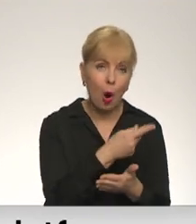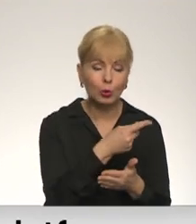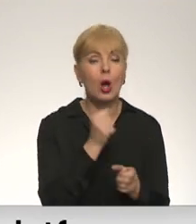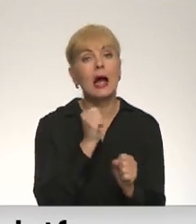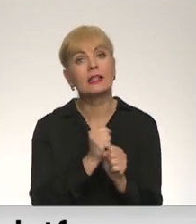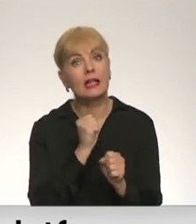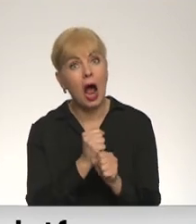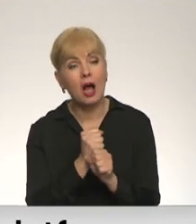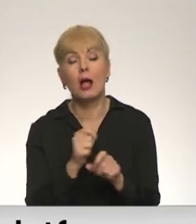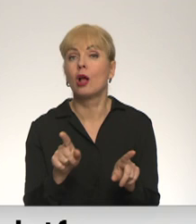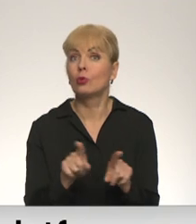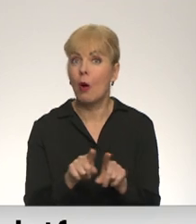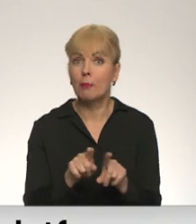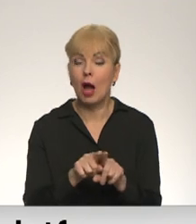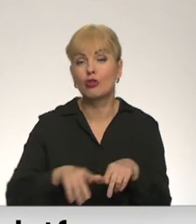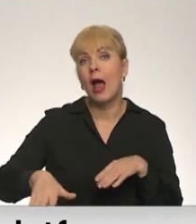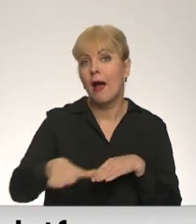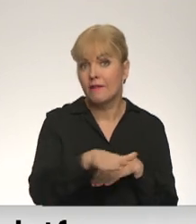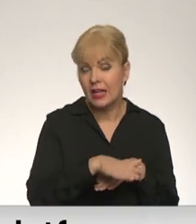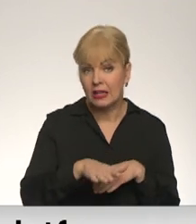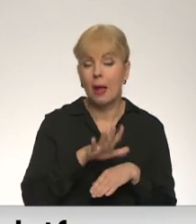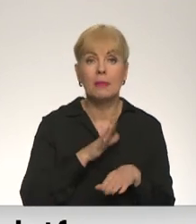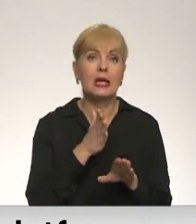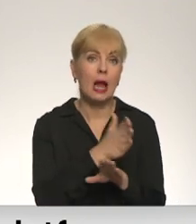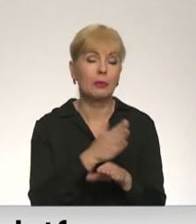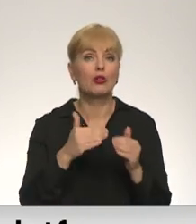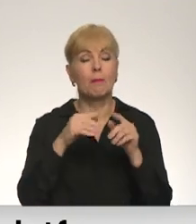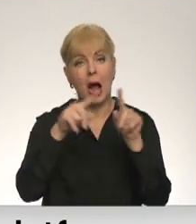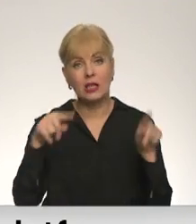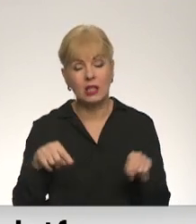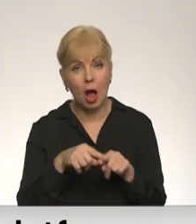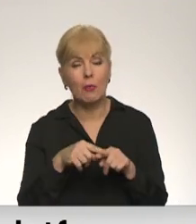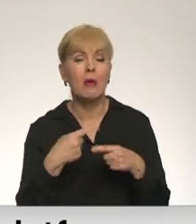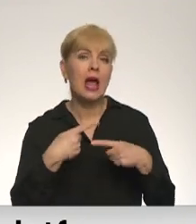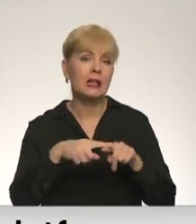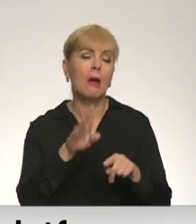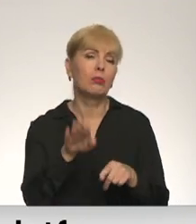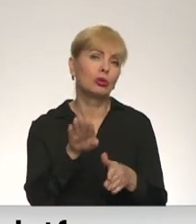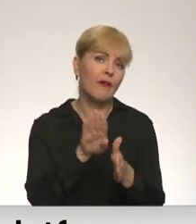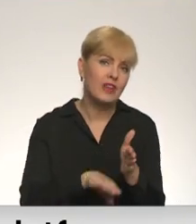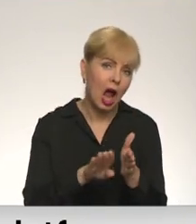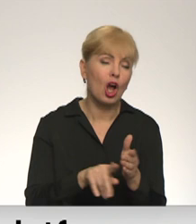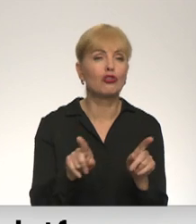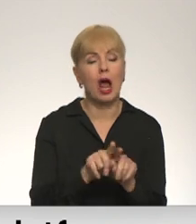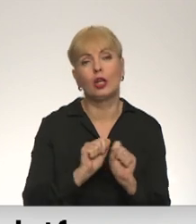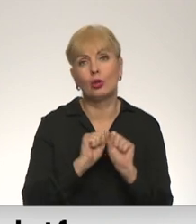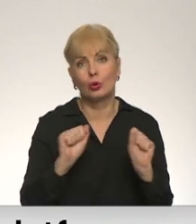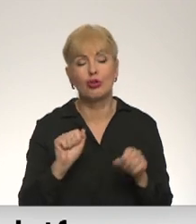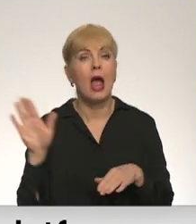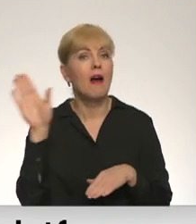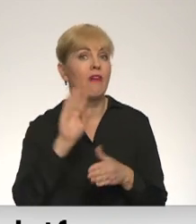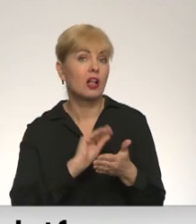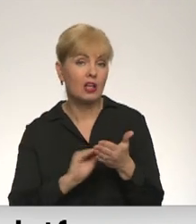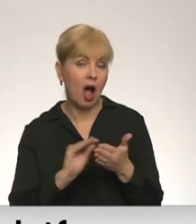strādājot tajā pašā vidē, kādā mums bija arī iepriekšējā mājaslapa, tas būs gan tehniski vienkāršāk, gan arī drošāk. Valsts